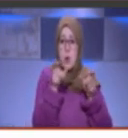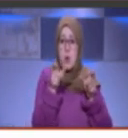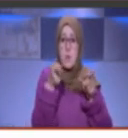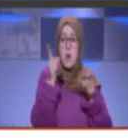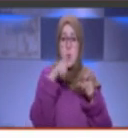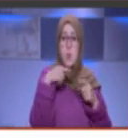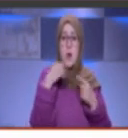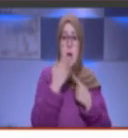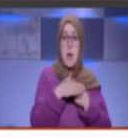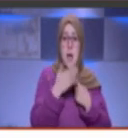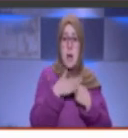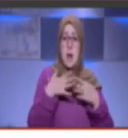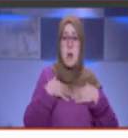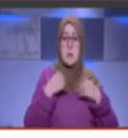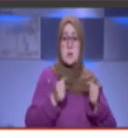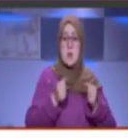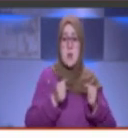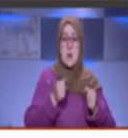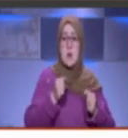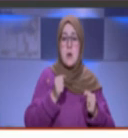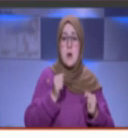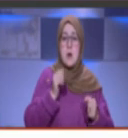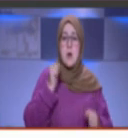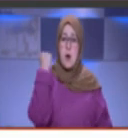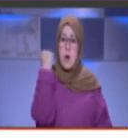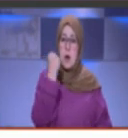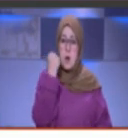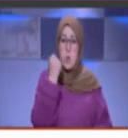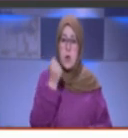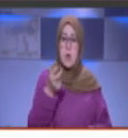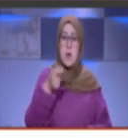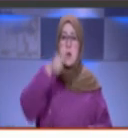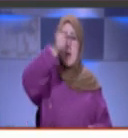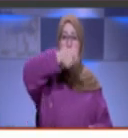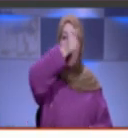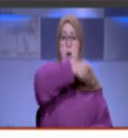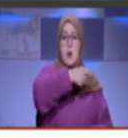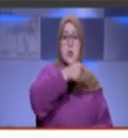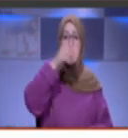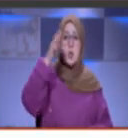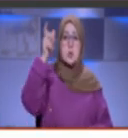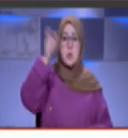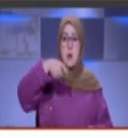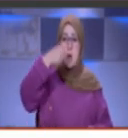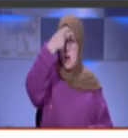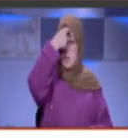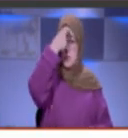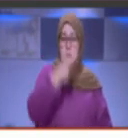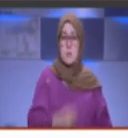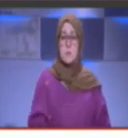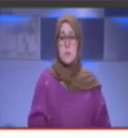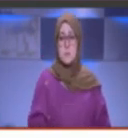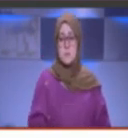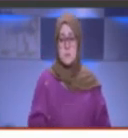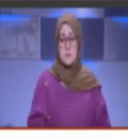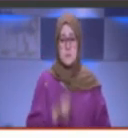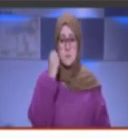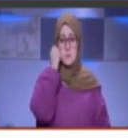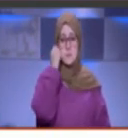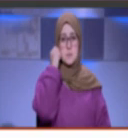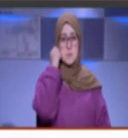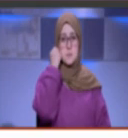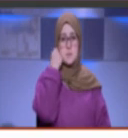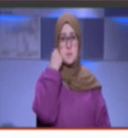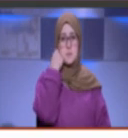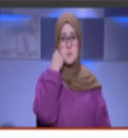الأطلنطي وتتجه نحو البحر المتوسط، ومن المقرر أن تصل إلى